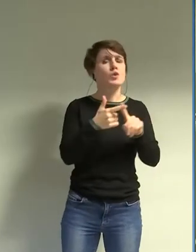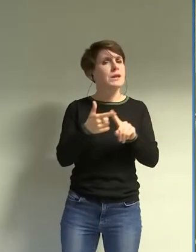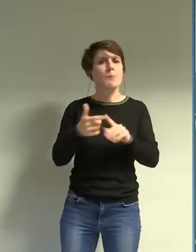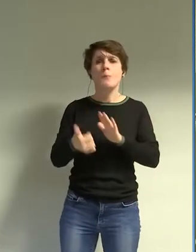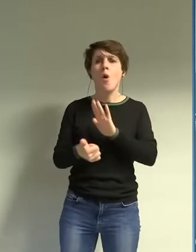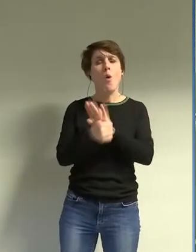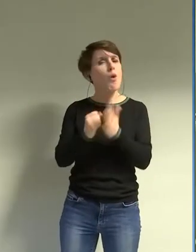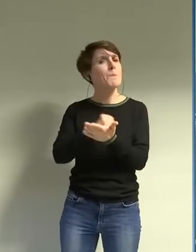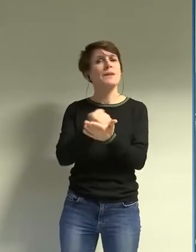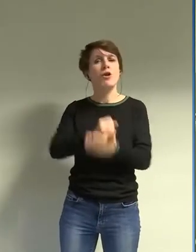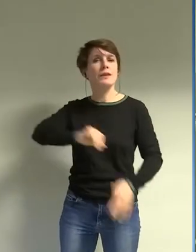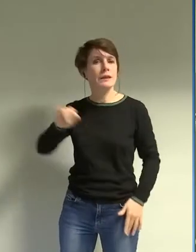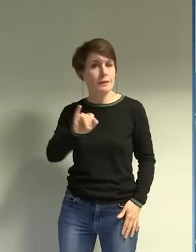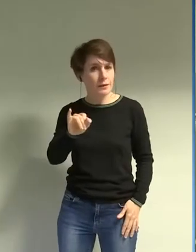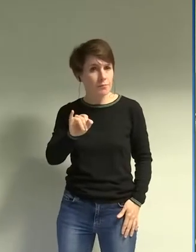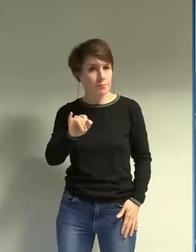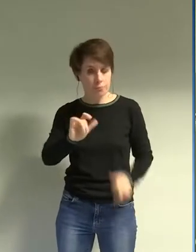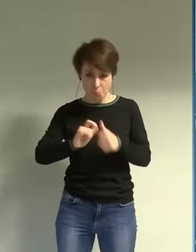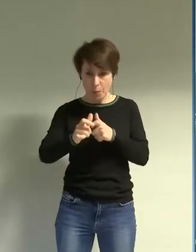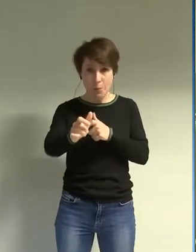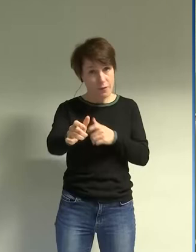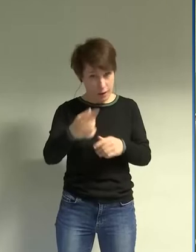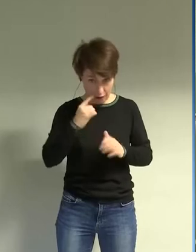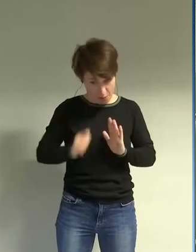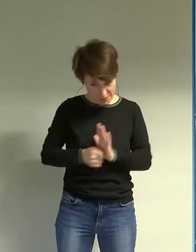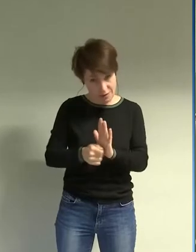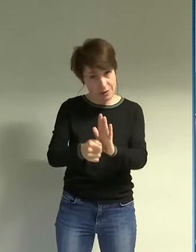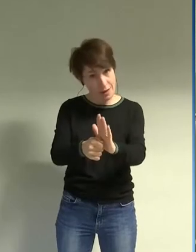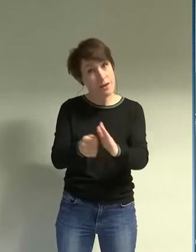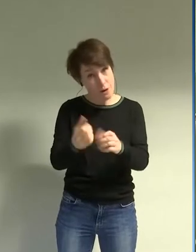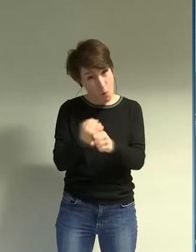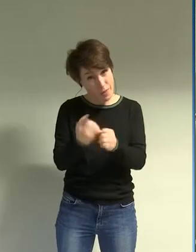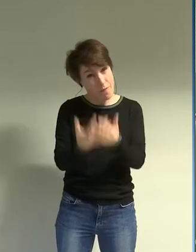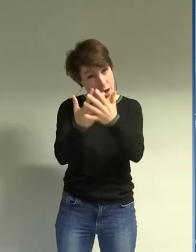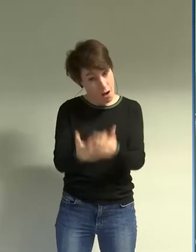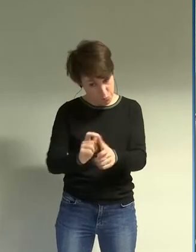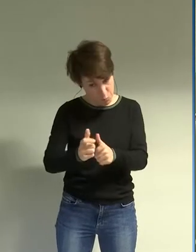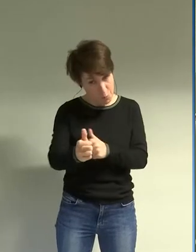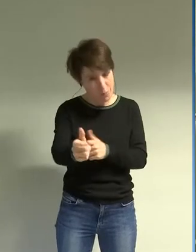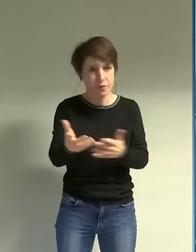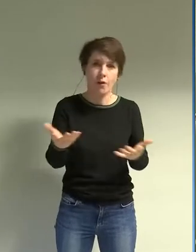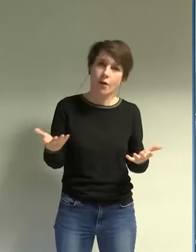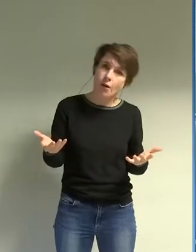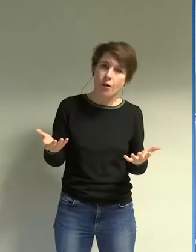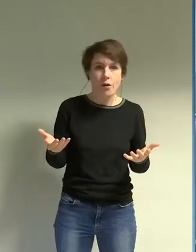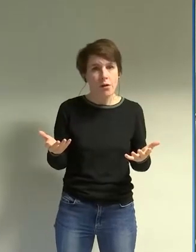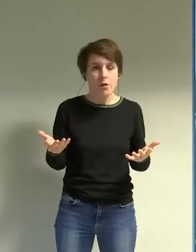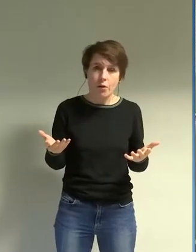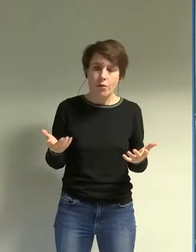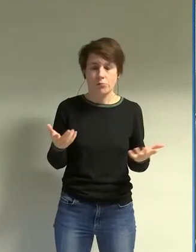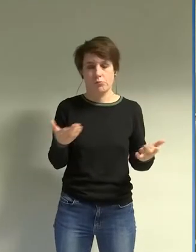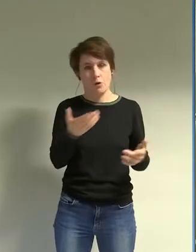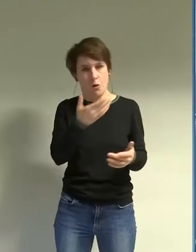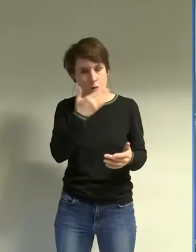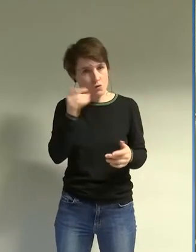avec quelle feuille de route vu le calendrier très contraint et l'ampleur de la charge n'aurait-on pas pu nous attendre à avoir une vision en